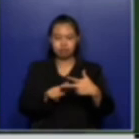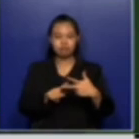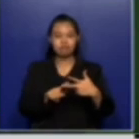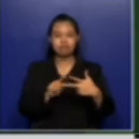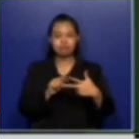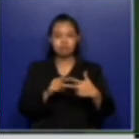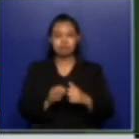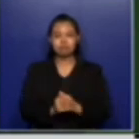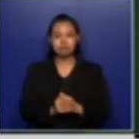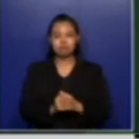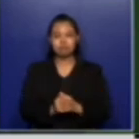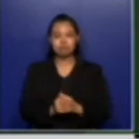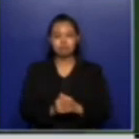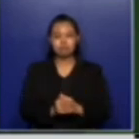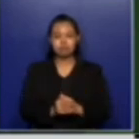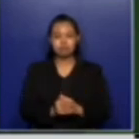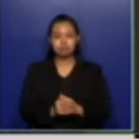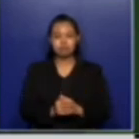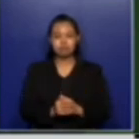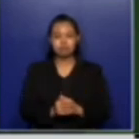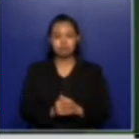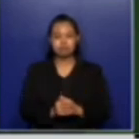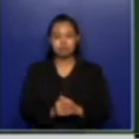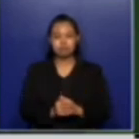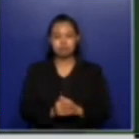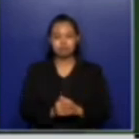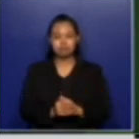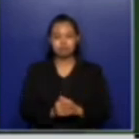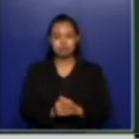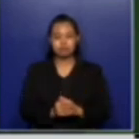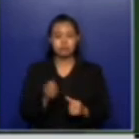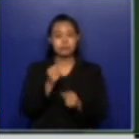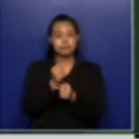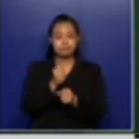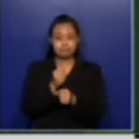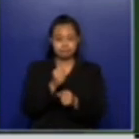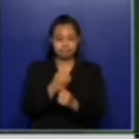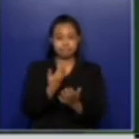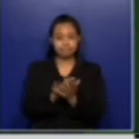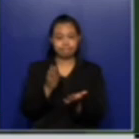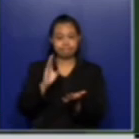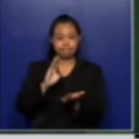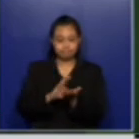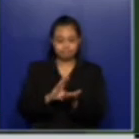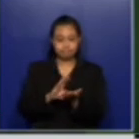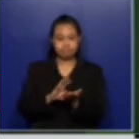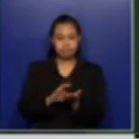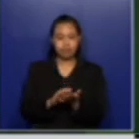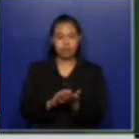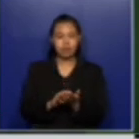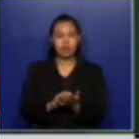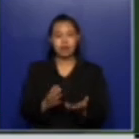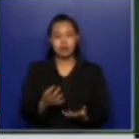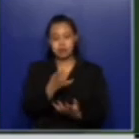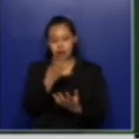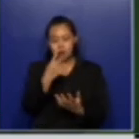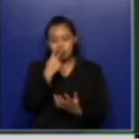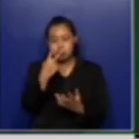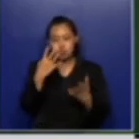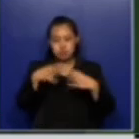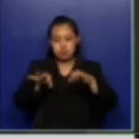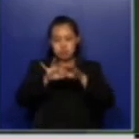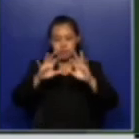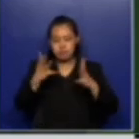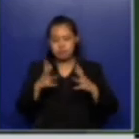ยทัศน์เราก็จัดทำงบประมาณอะไรที่มันไม่มีความจำเป็นตัดออกม